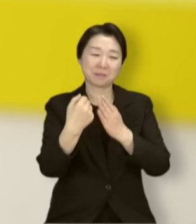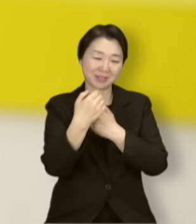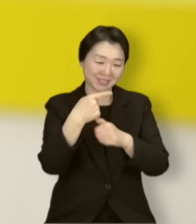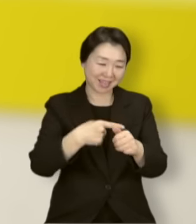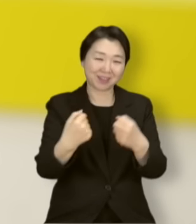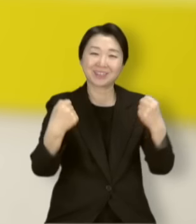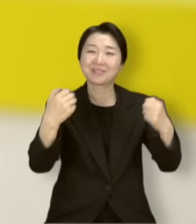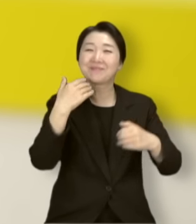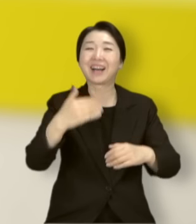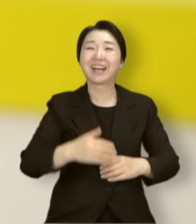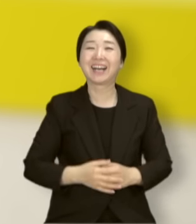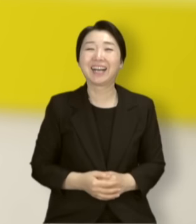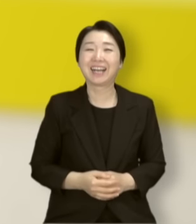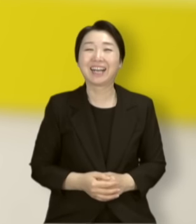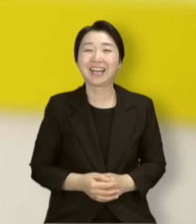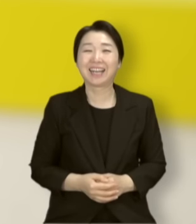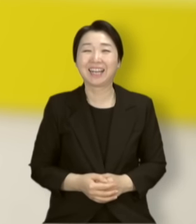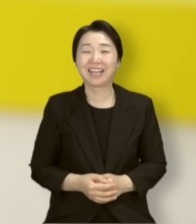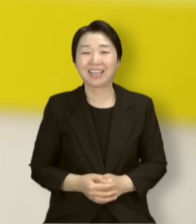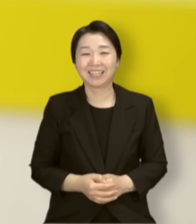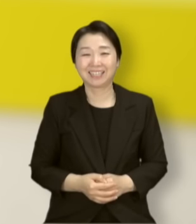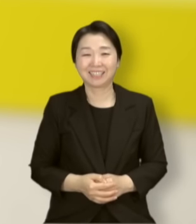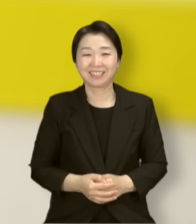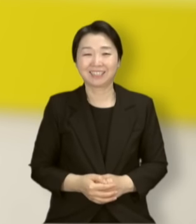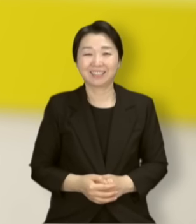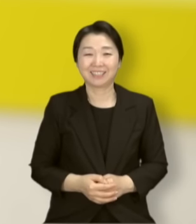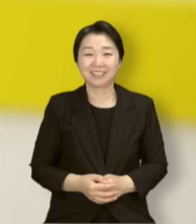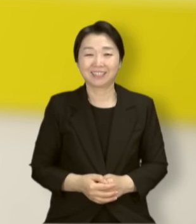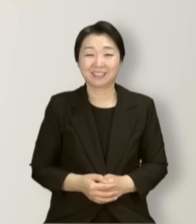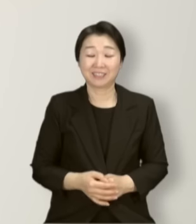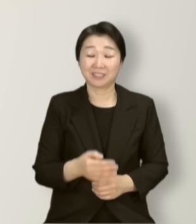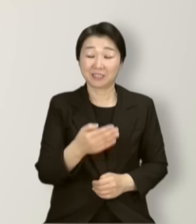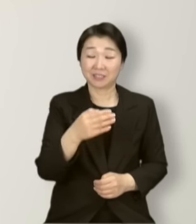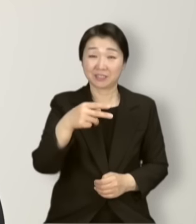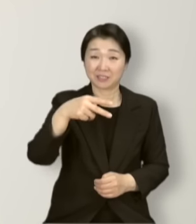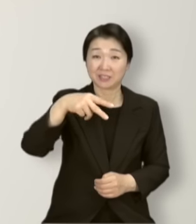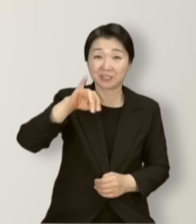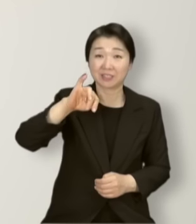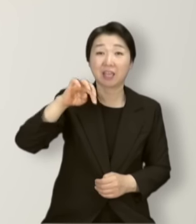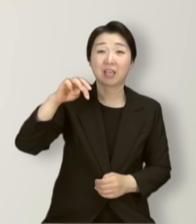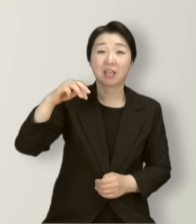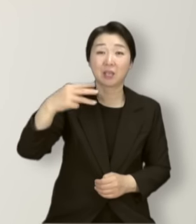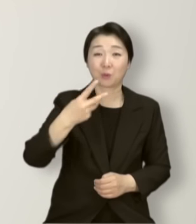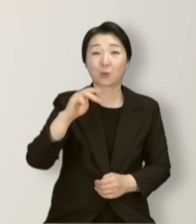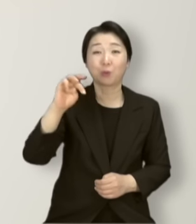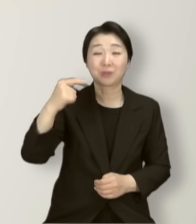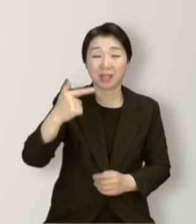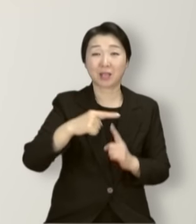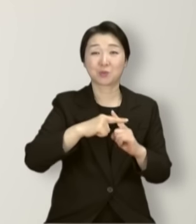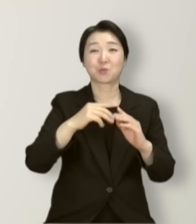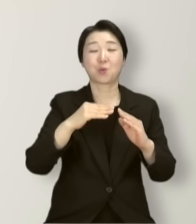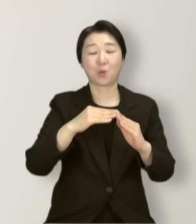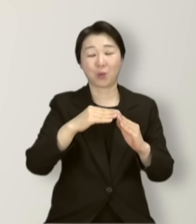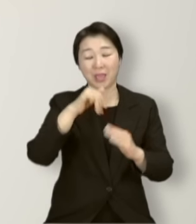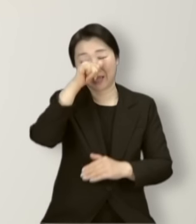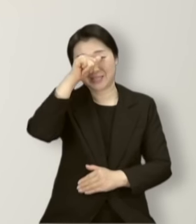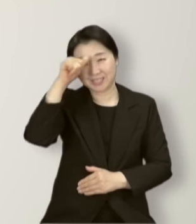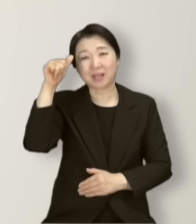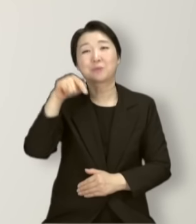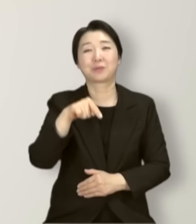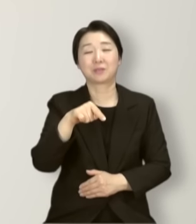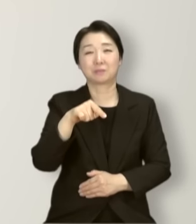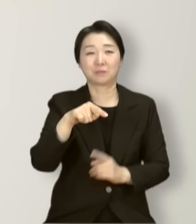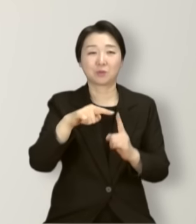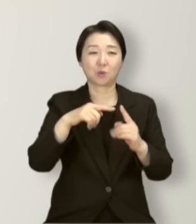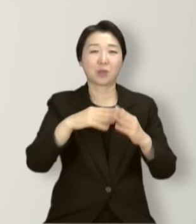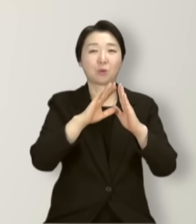예, 예. 네, 멋진 말씀이십니다. 우리 총장님께서 새로 나온 교회의 또 장로님이십니다. 교회 건축하는 과정에서 큰